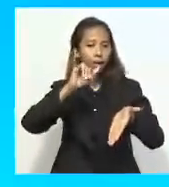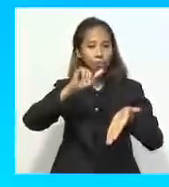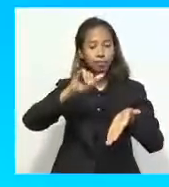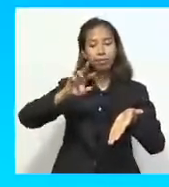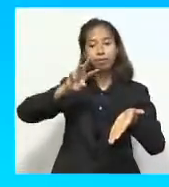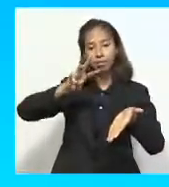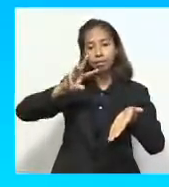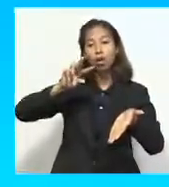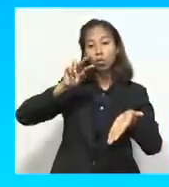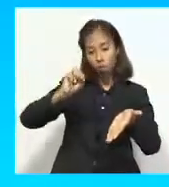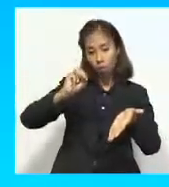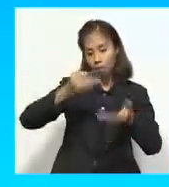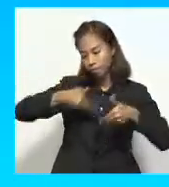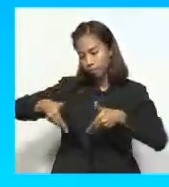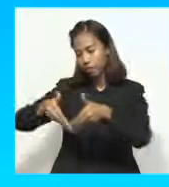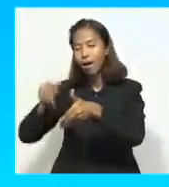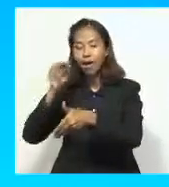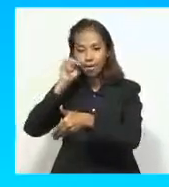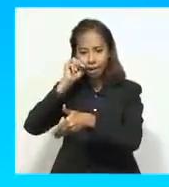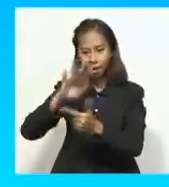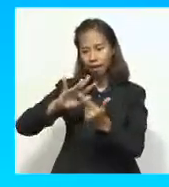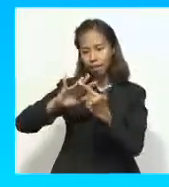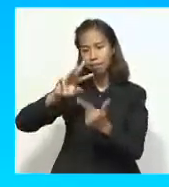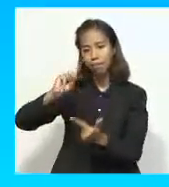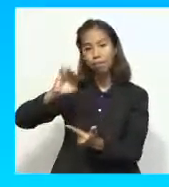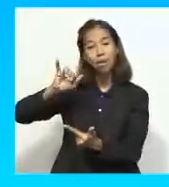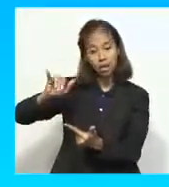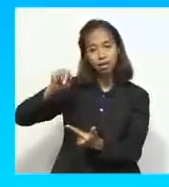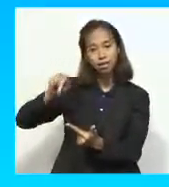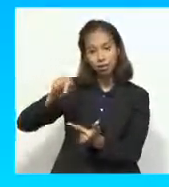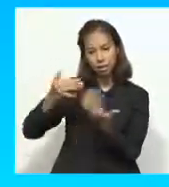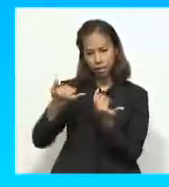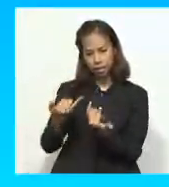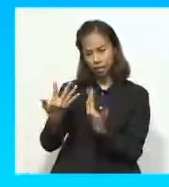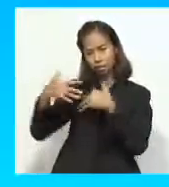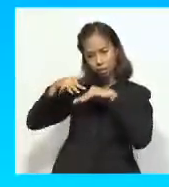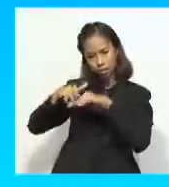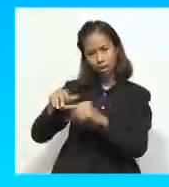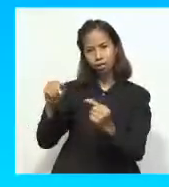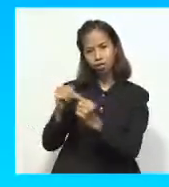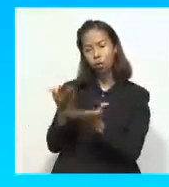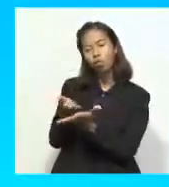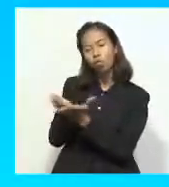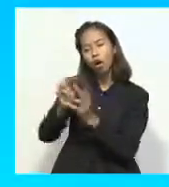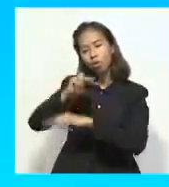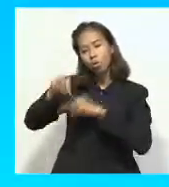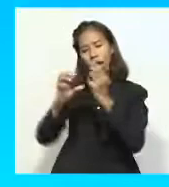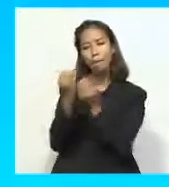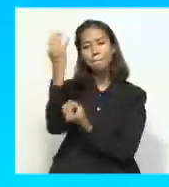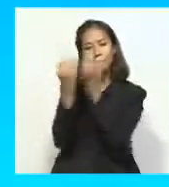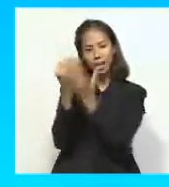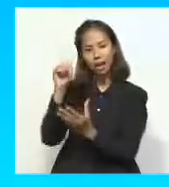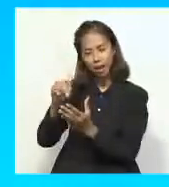ำเมยด้วยค่ะโดยมีการมอบหมายนะคะให้กรมอุทยานแห่งชาติสัตว์ป่าและพันธุ์พืชประสานกับชุดเฉพาะกิจกรมฐานพราน